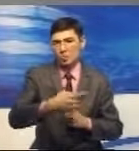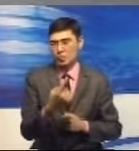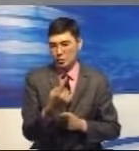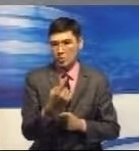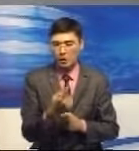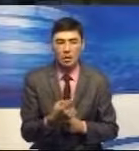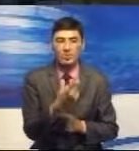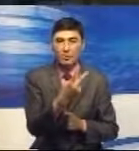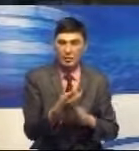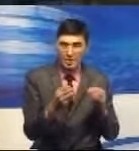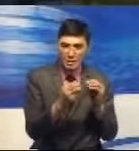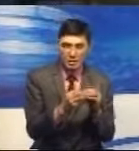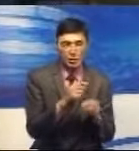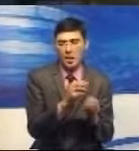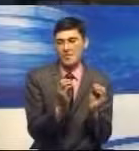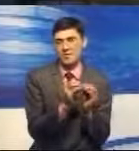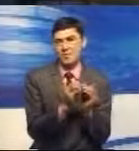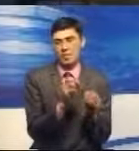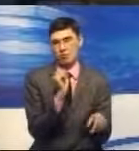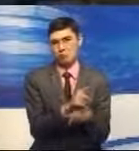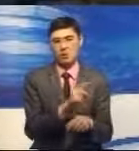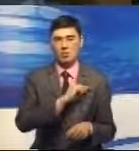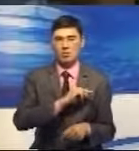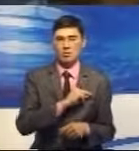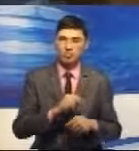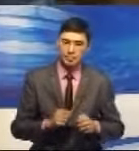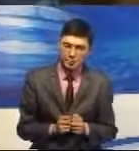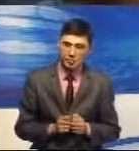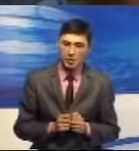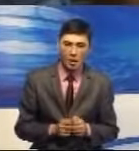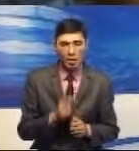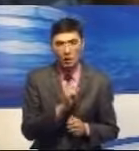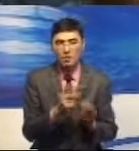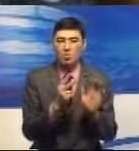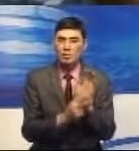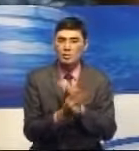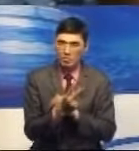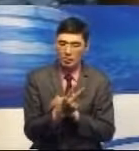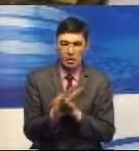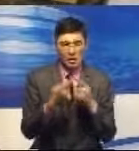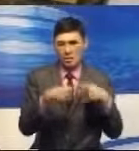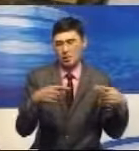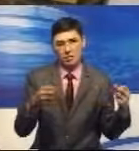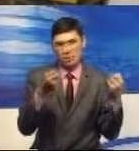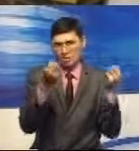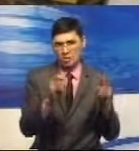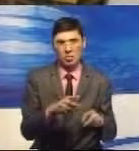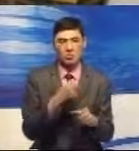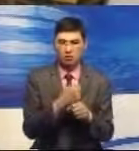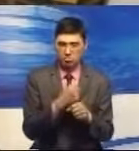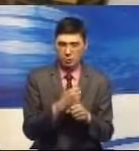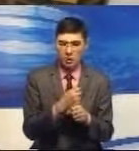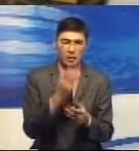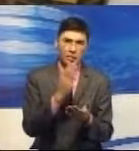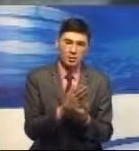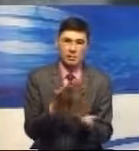210-ы жұмыспен қамтылған. Ал мекемедегі жекеменшік 10 кәсіпорында 82 адам түрлі мамандық бойынша еңбек етеді.